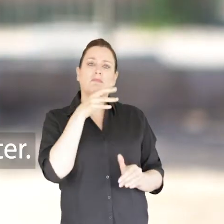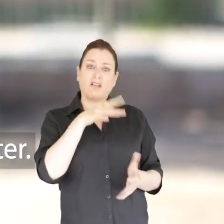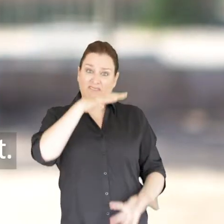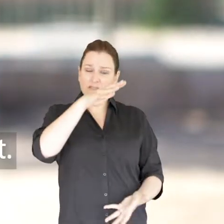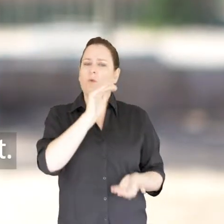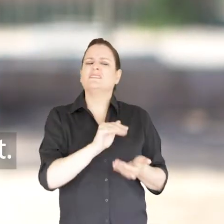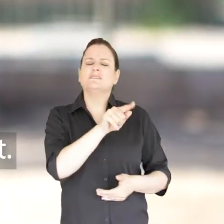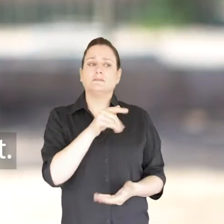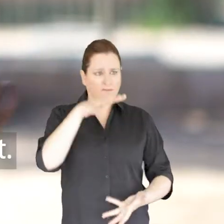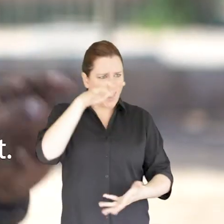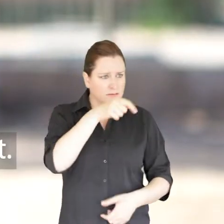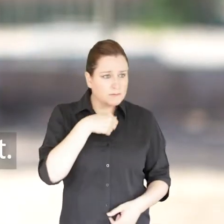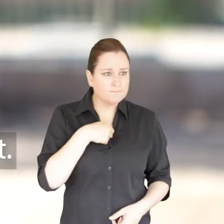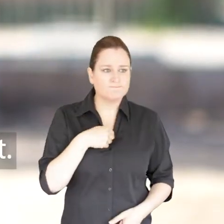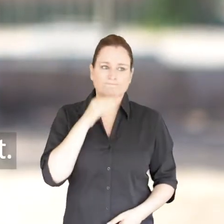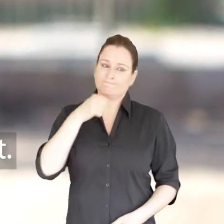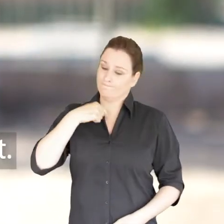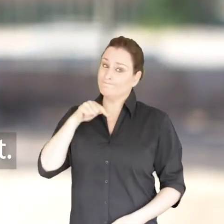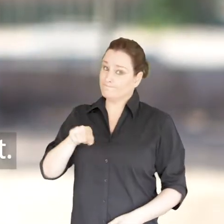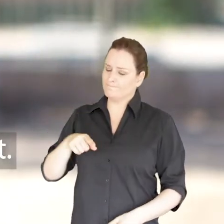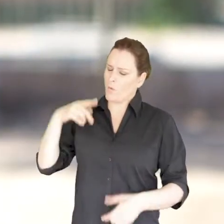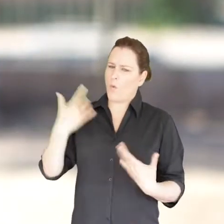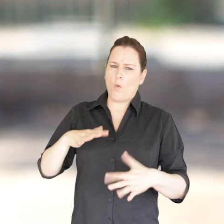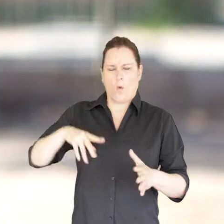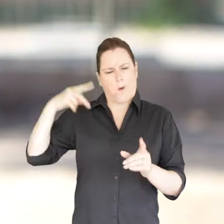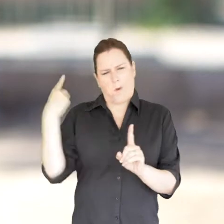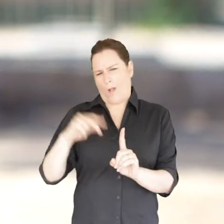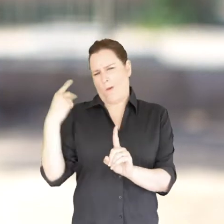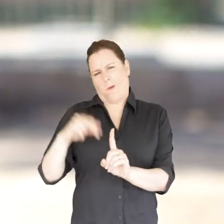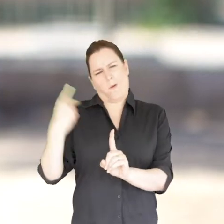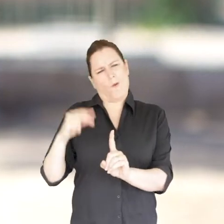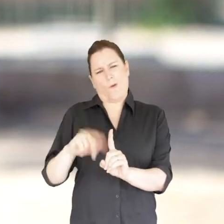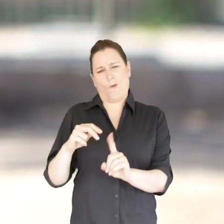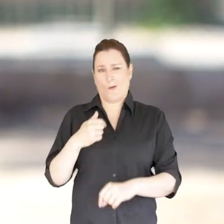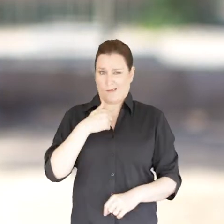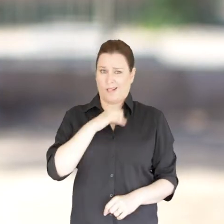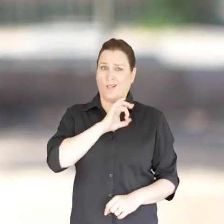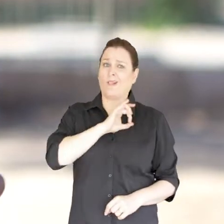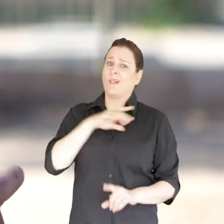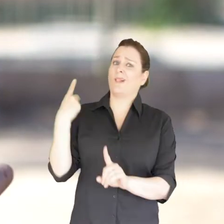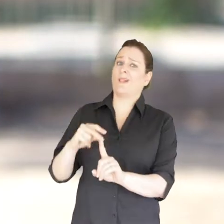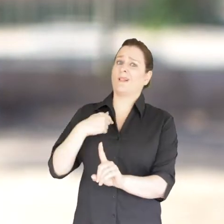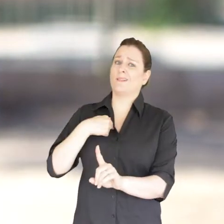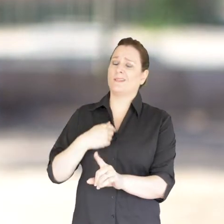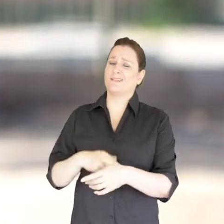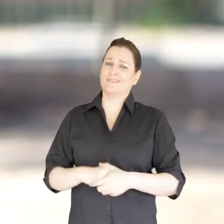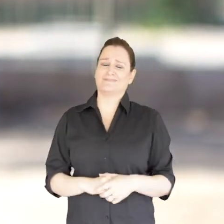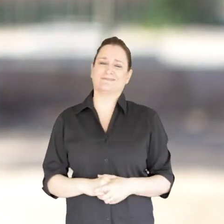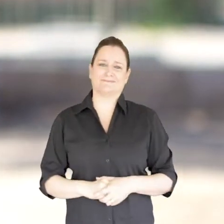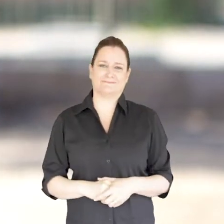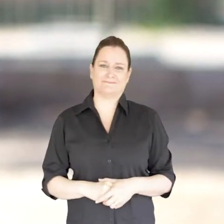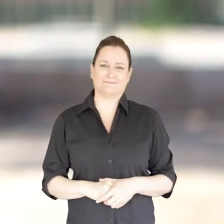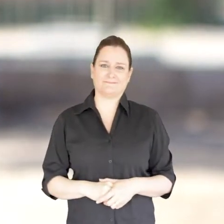het. Dan moet je zo pak krijgen. En dat is hoekom ik een beetje voorzichtig was, want ik was een van die geweest wat een beetje bang was voor